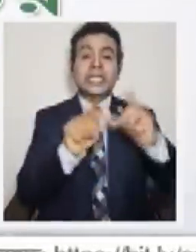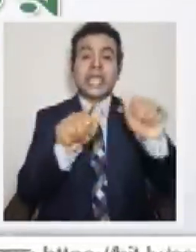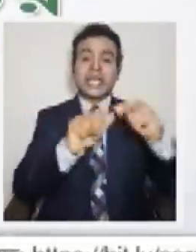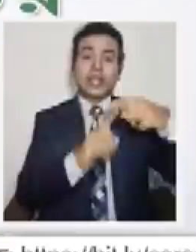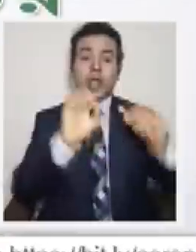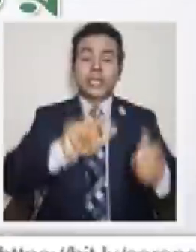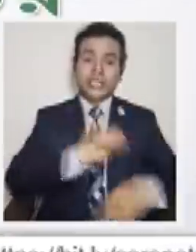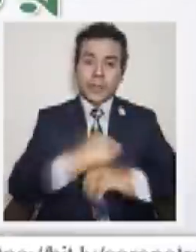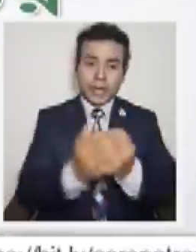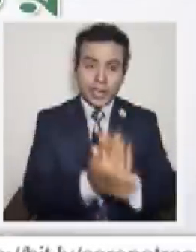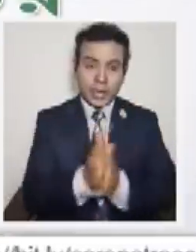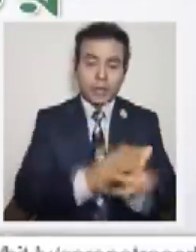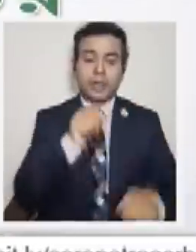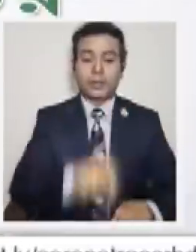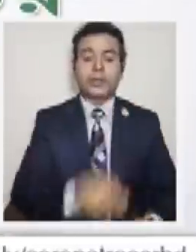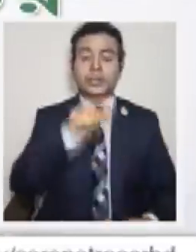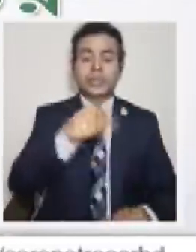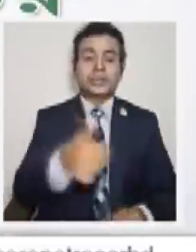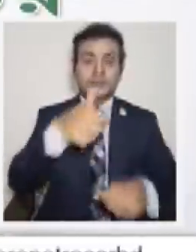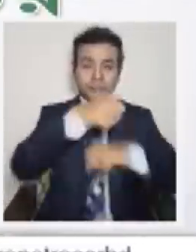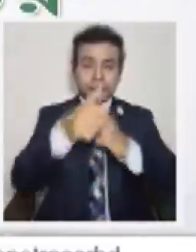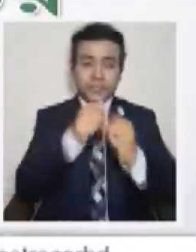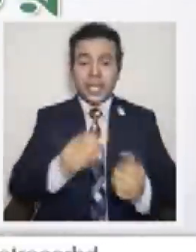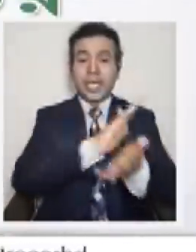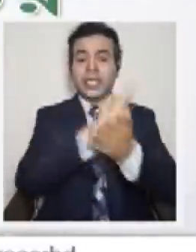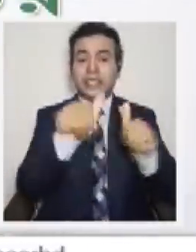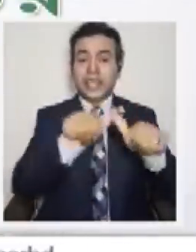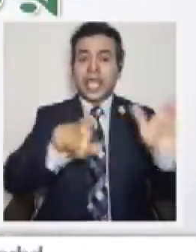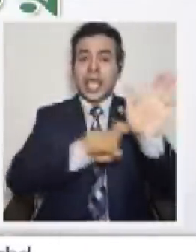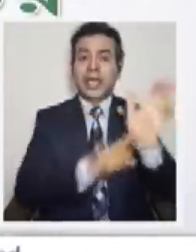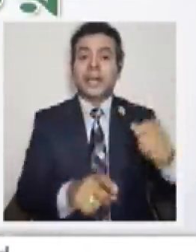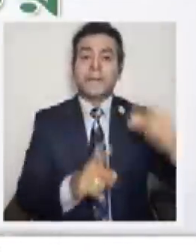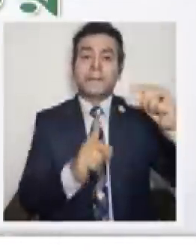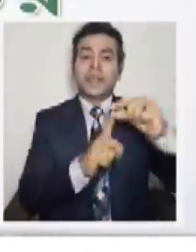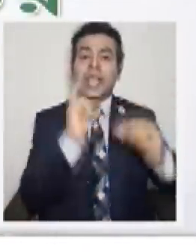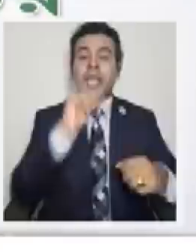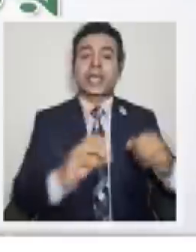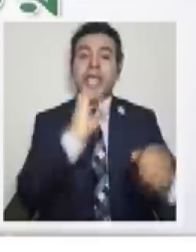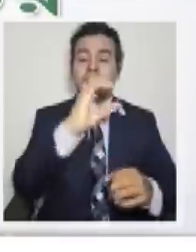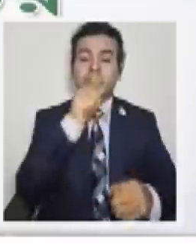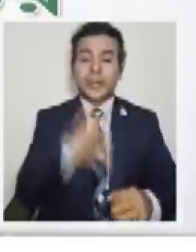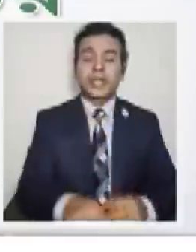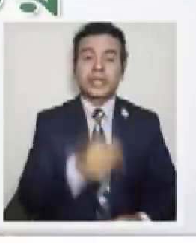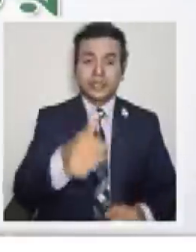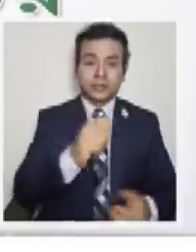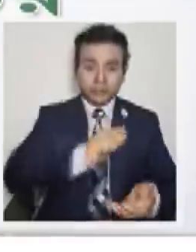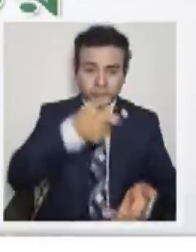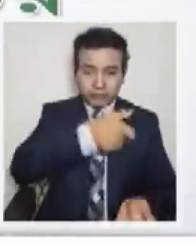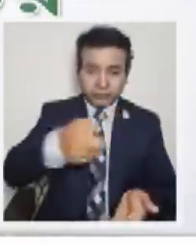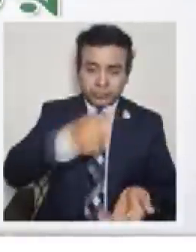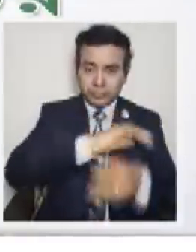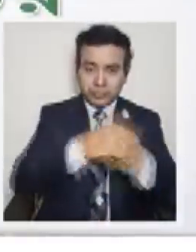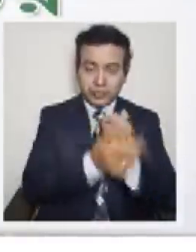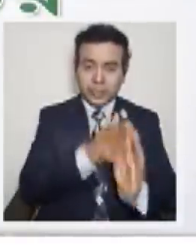25,000 পিস, 75 গ্রাম ডেটল সাবান এবং 6,000 পিস, প্রতিটি 200 গ্রাম হারপিক লিকুইড প্রদান করেছে। আমরা কৃতজ্ঞতা